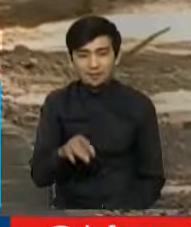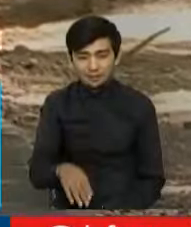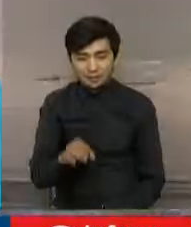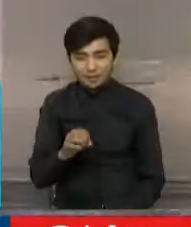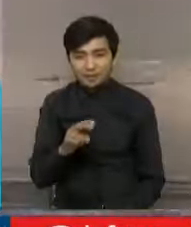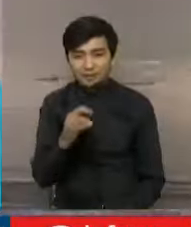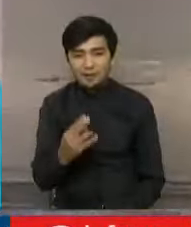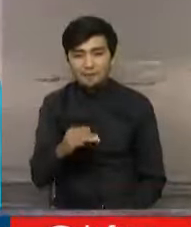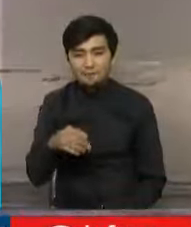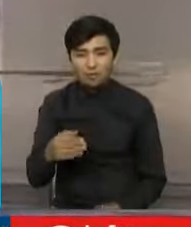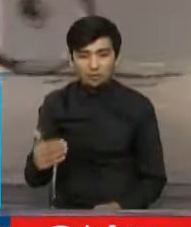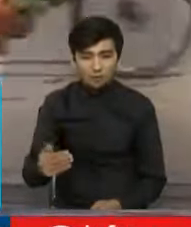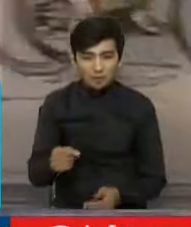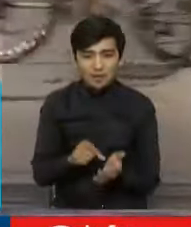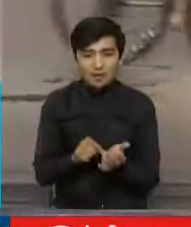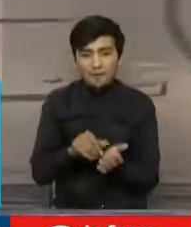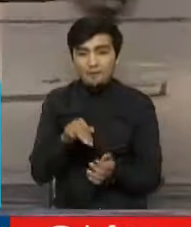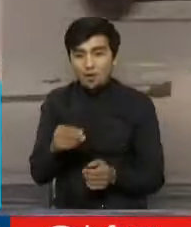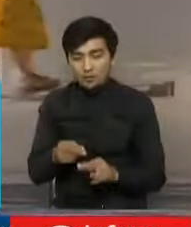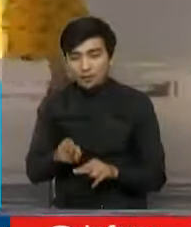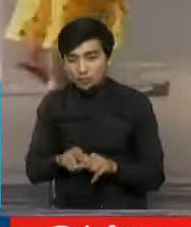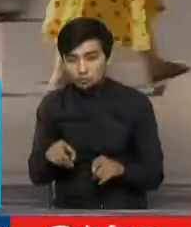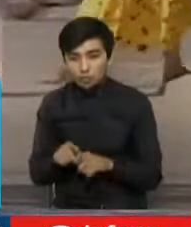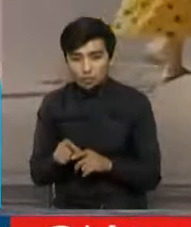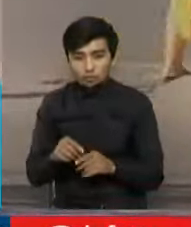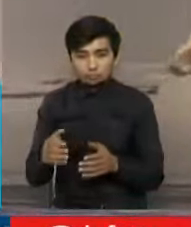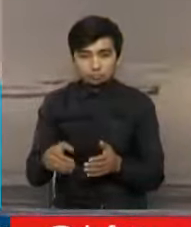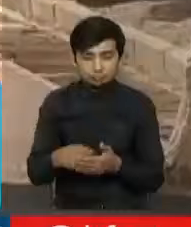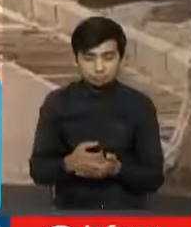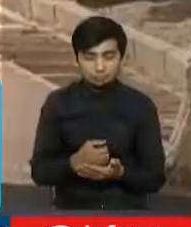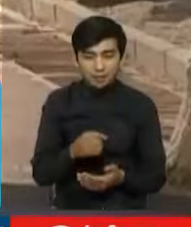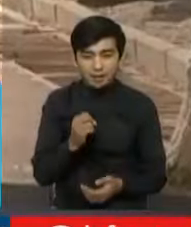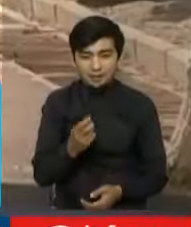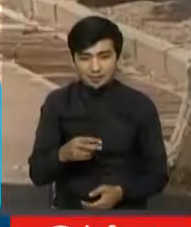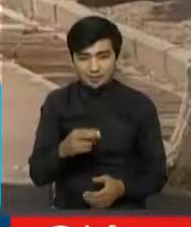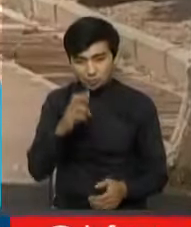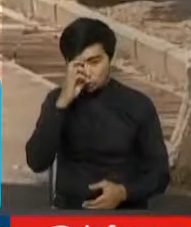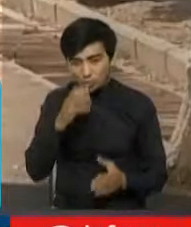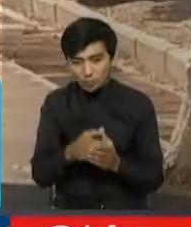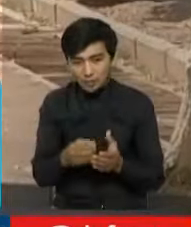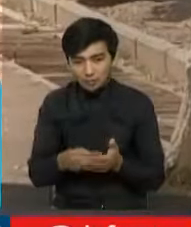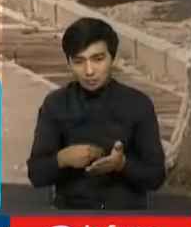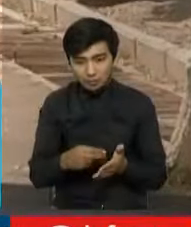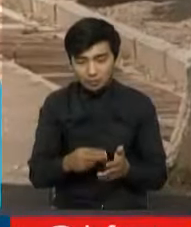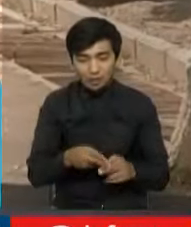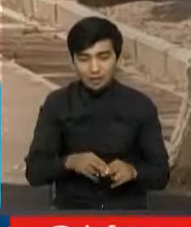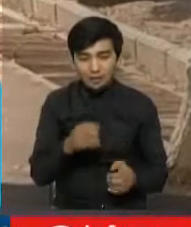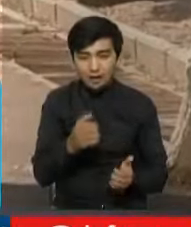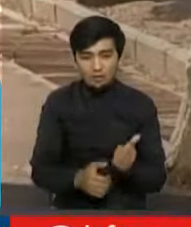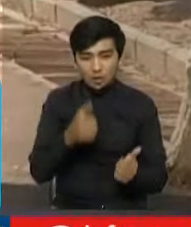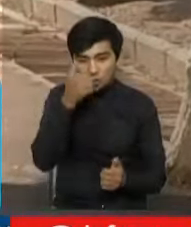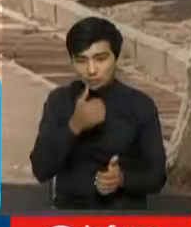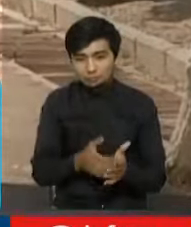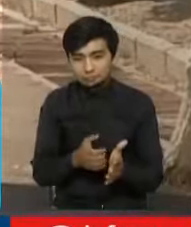Идут в ход и деньги пенсионного фонда, на которые приобретают акции госкомпаний. При этом политологи опасаются, что с каждым годом